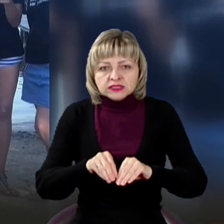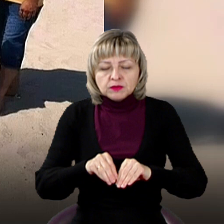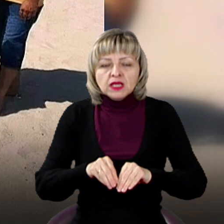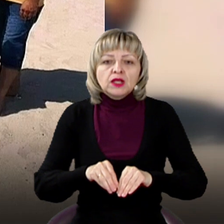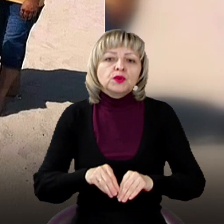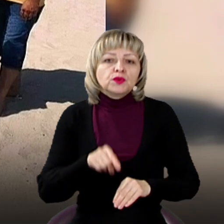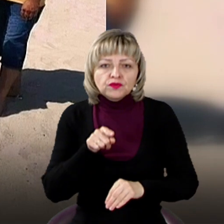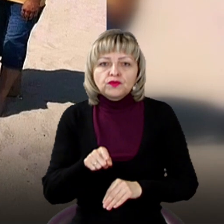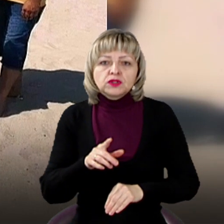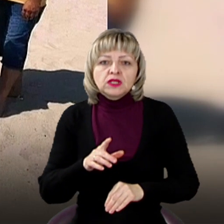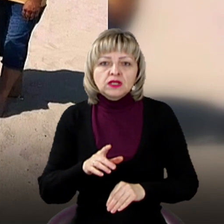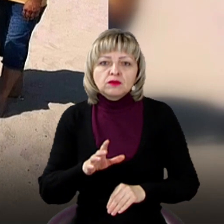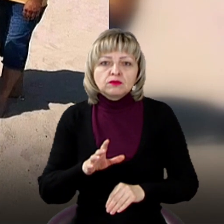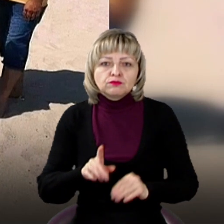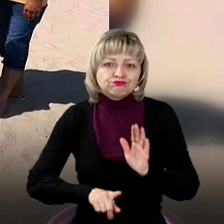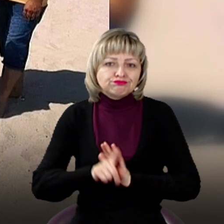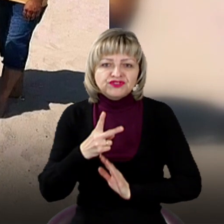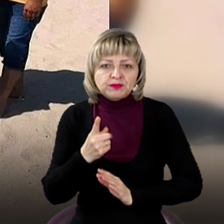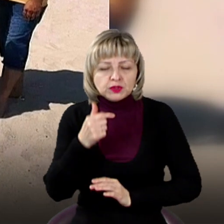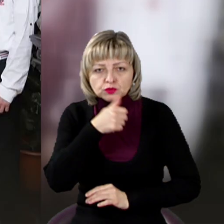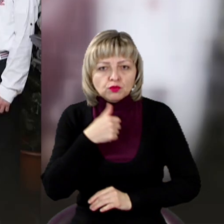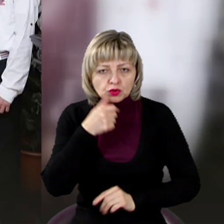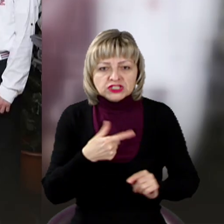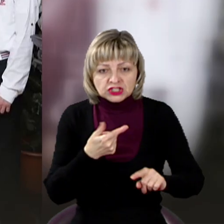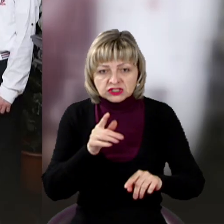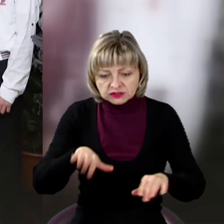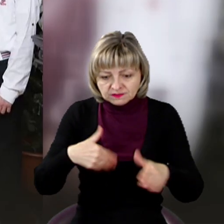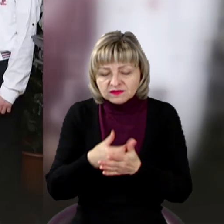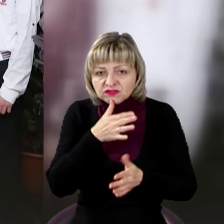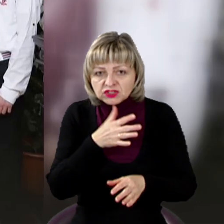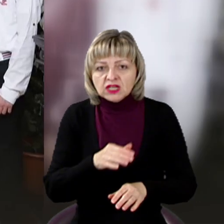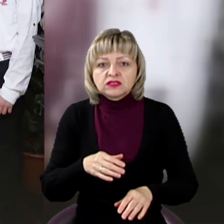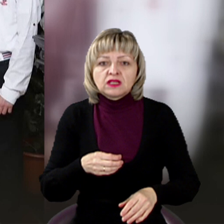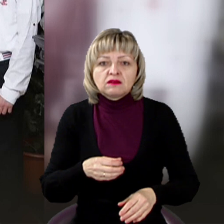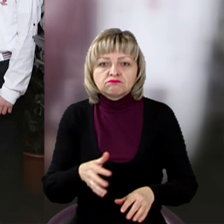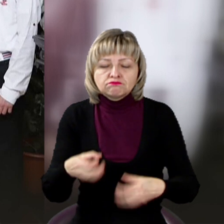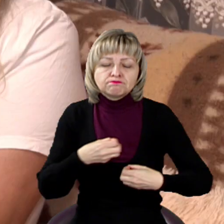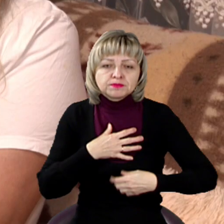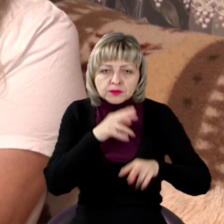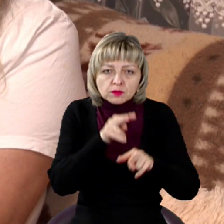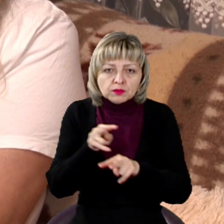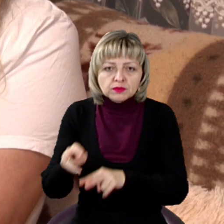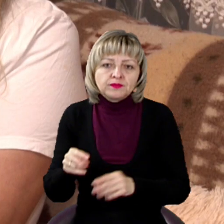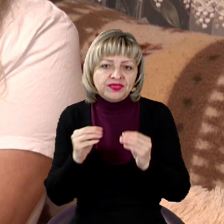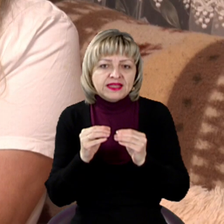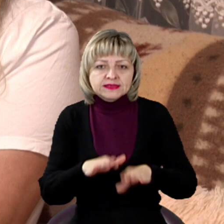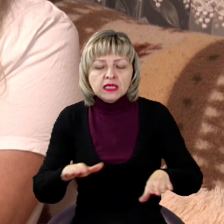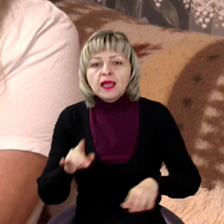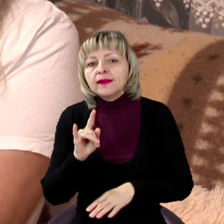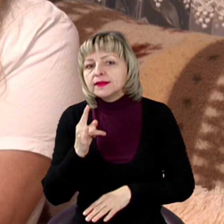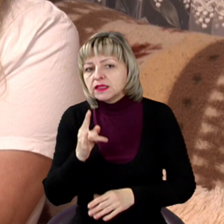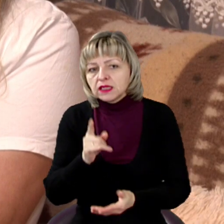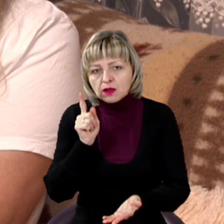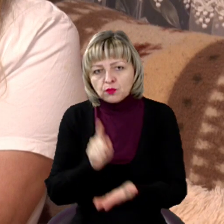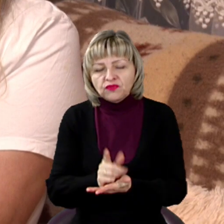в 2021 році. З того часу під патронатом опіку надали 10 дітям. Дитина повинна мати